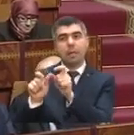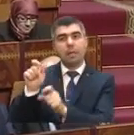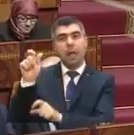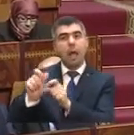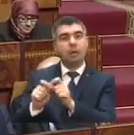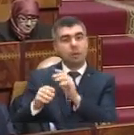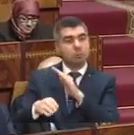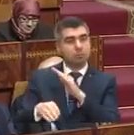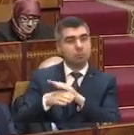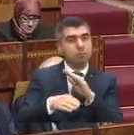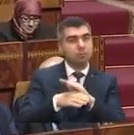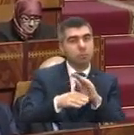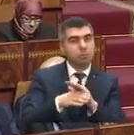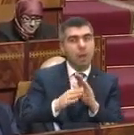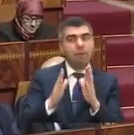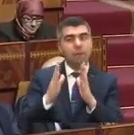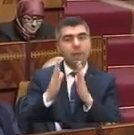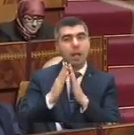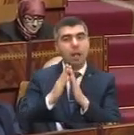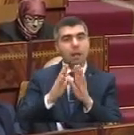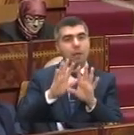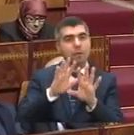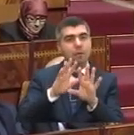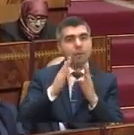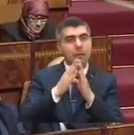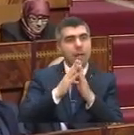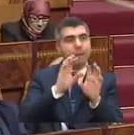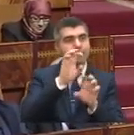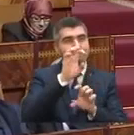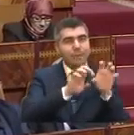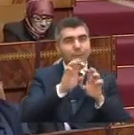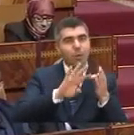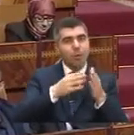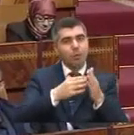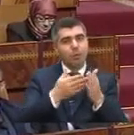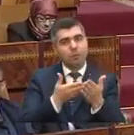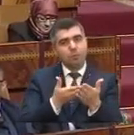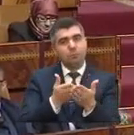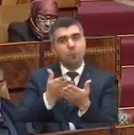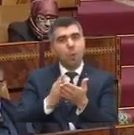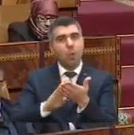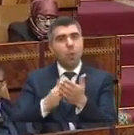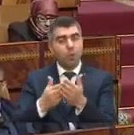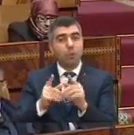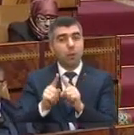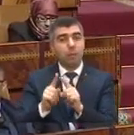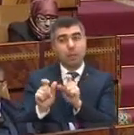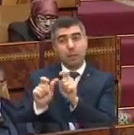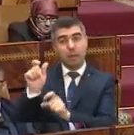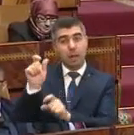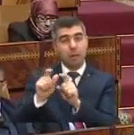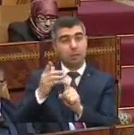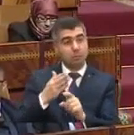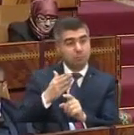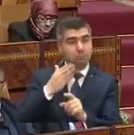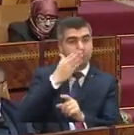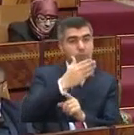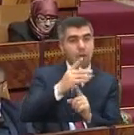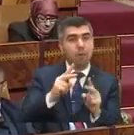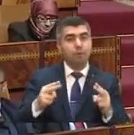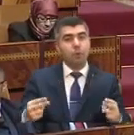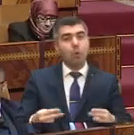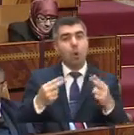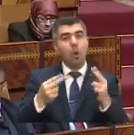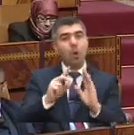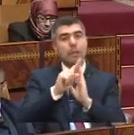سكان ما زال في الارتفاع بفضل برنامج مدن بدون صفيح، وكذلك المواطنون الذين يترددون على الأسواق الأسبوعية